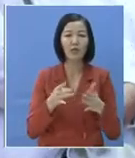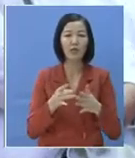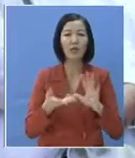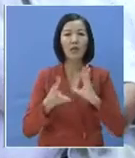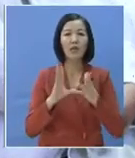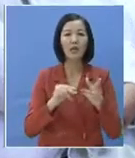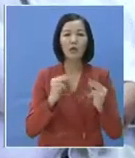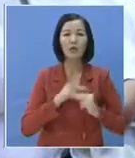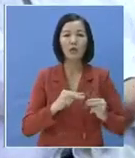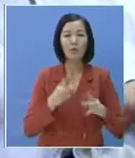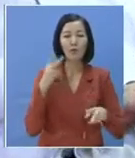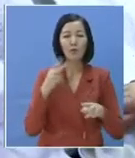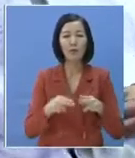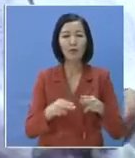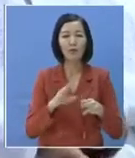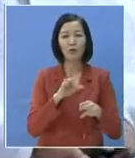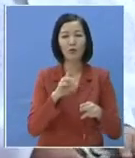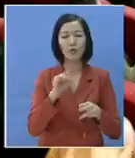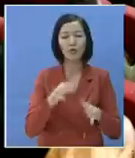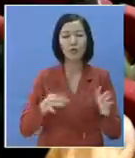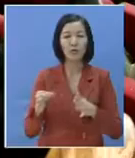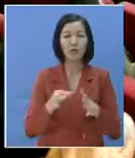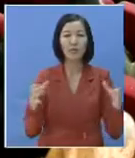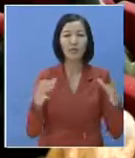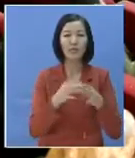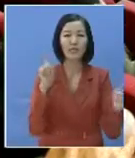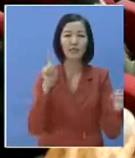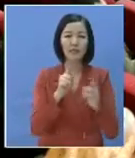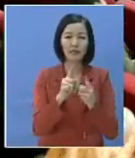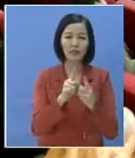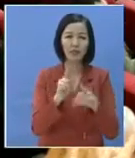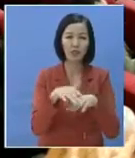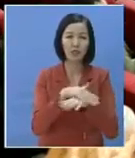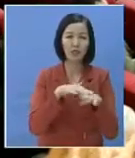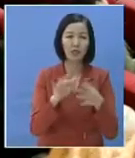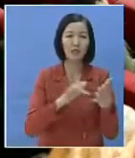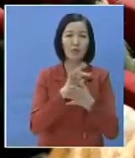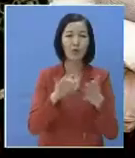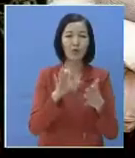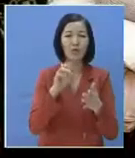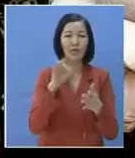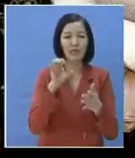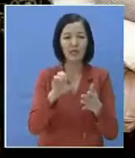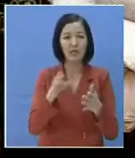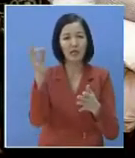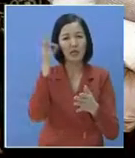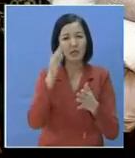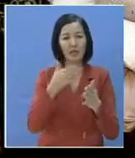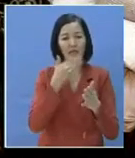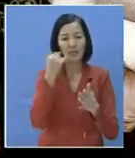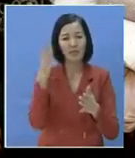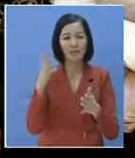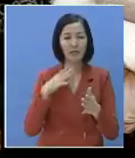работы подвели в Туркестанской области. Первым делом делегация встретилась с жителями города Арысь. Напомним, минувшим летом